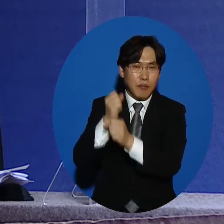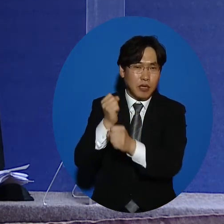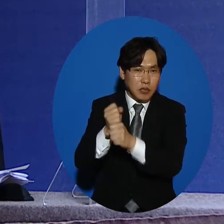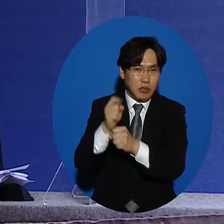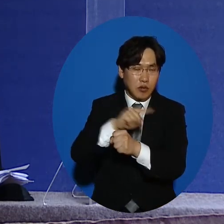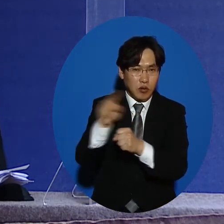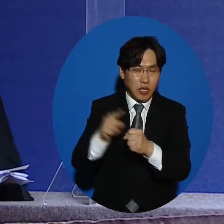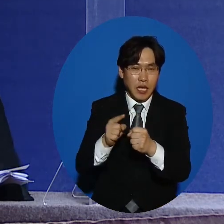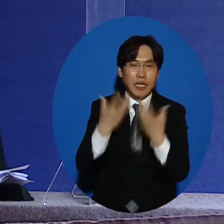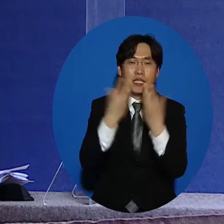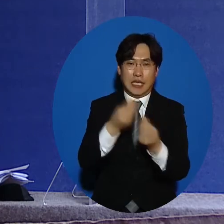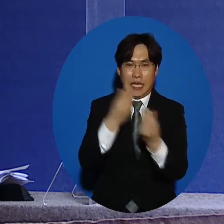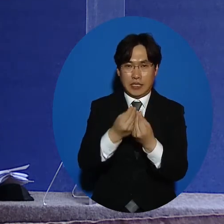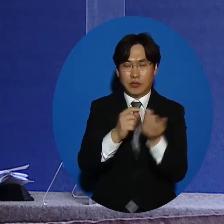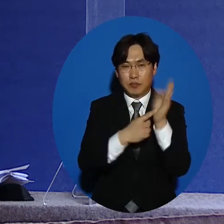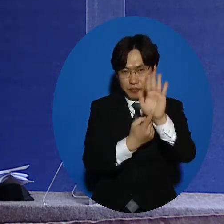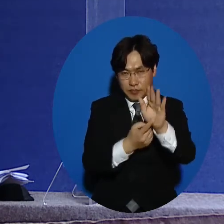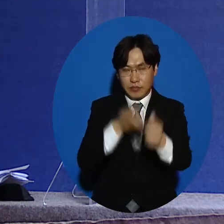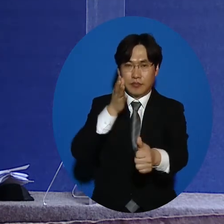들어주셨으면 좋겠습니다.